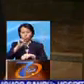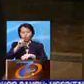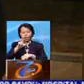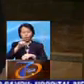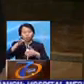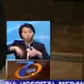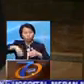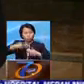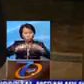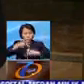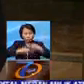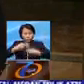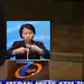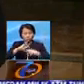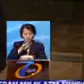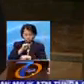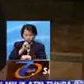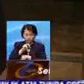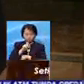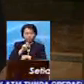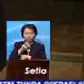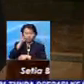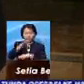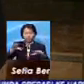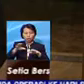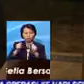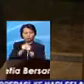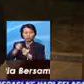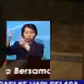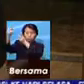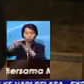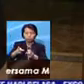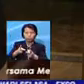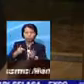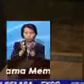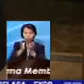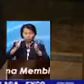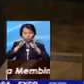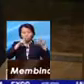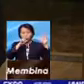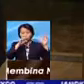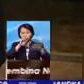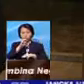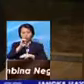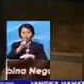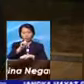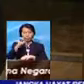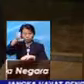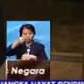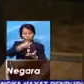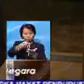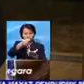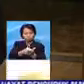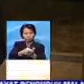atau sarang burung walet mentah dan ini akan direalisasikan melalui protokol sarang burung walet yang akan ditandatangani esok. Jika kita